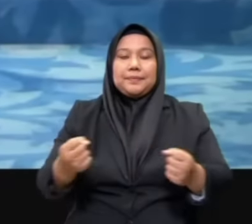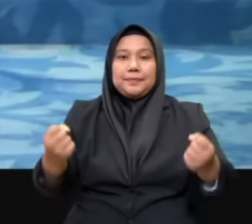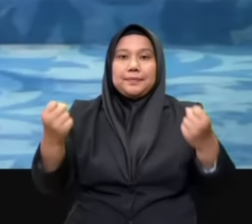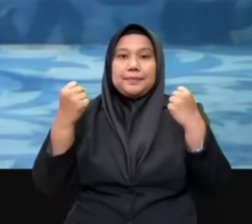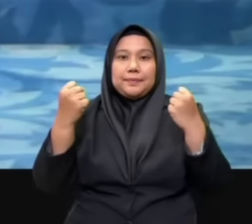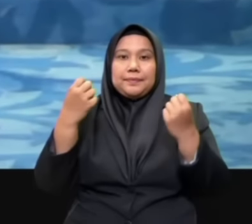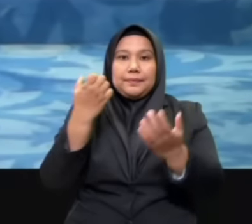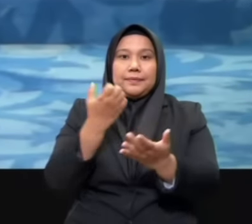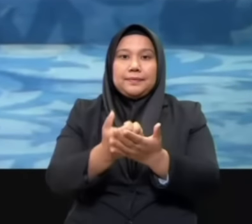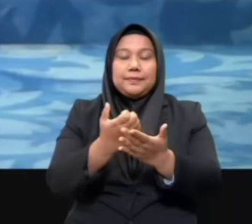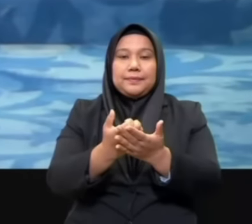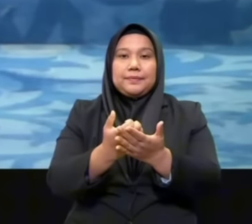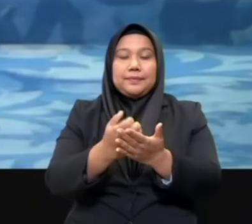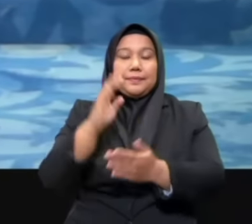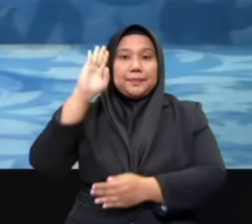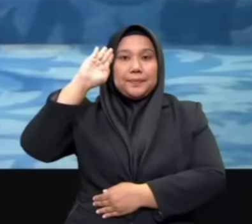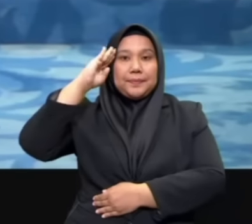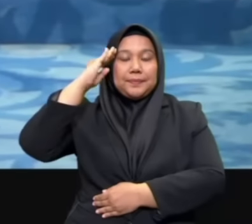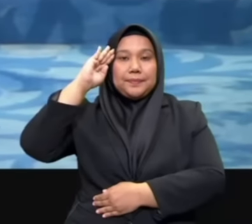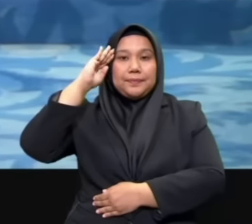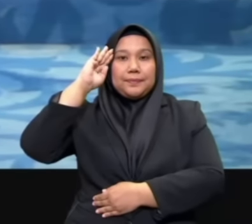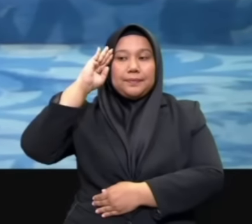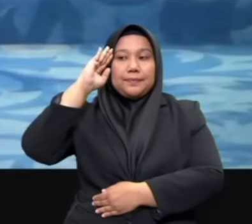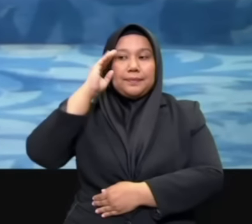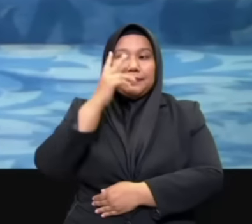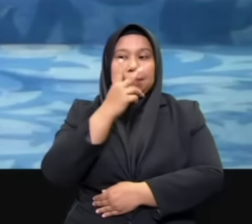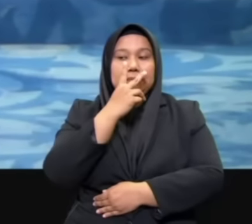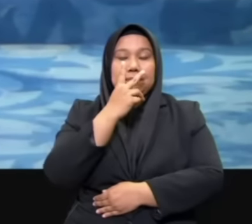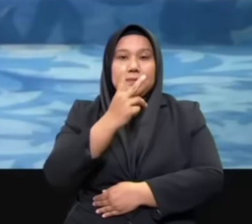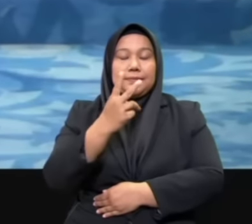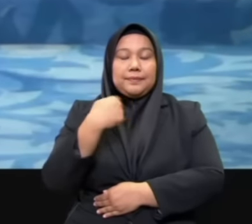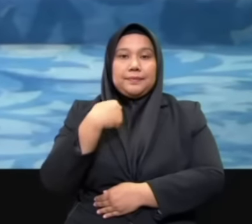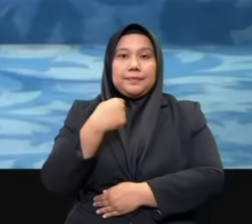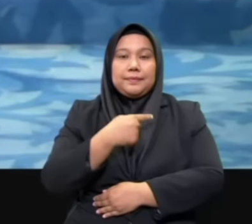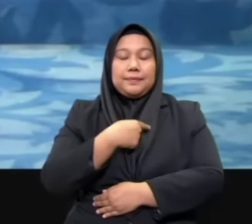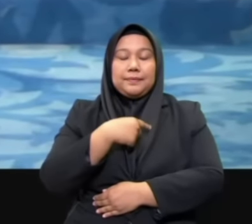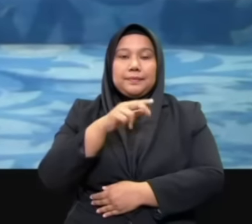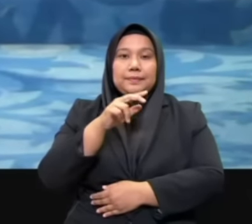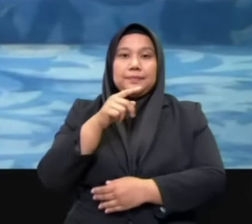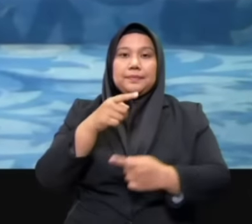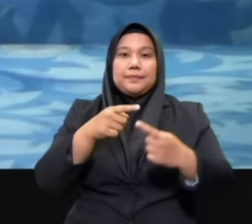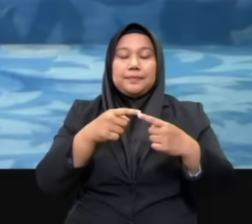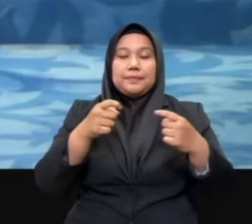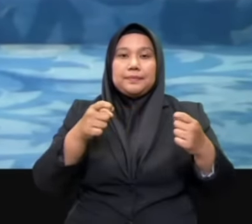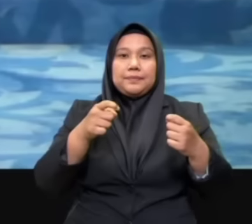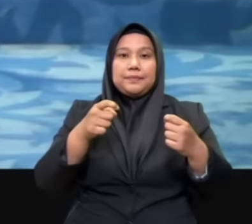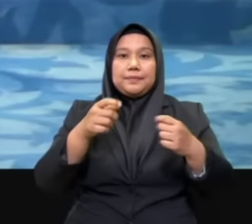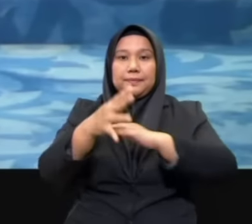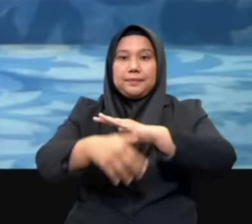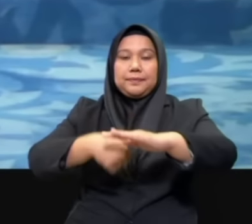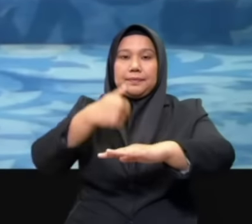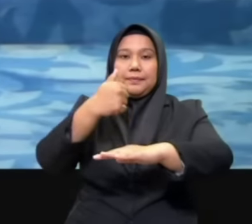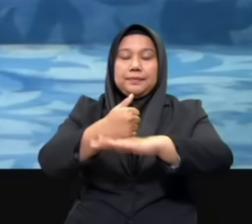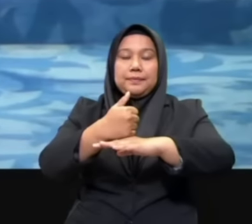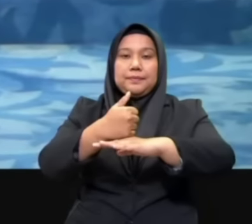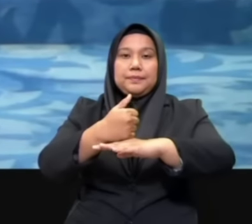kekuatan ekonomi Bumi Putera. Jadi setelah melihat itu, kita putuskan untuk menubuhkan